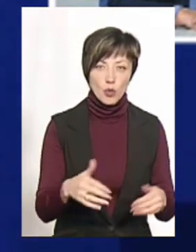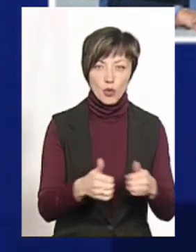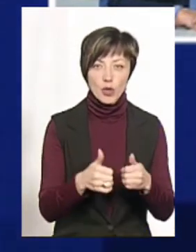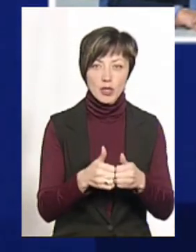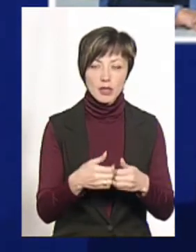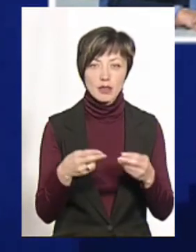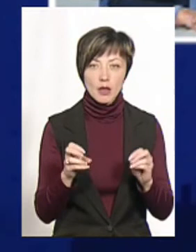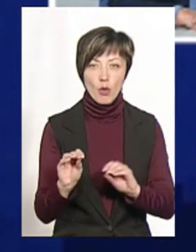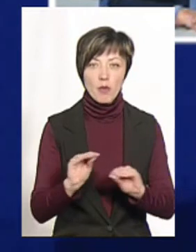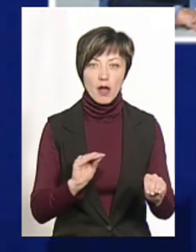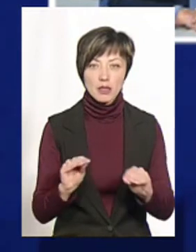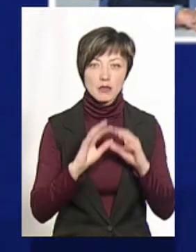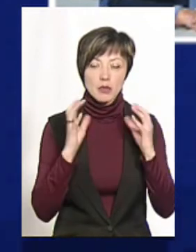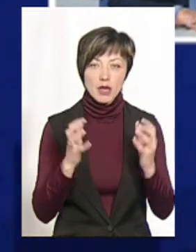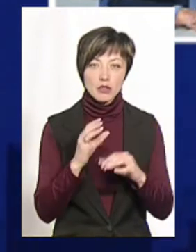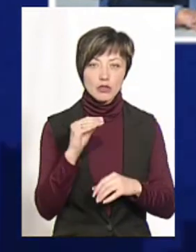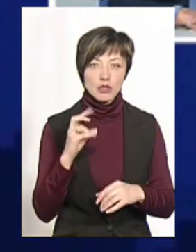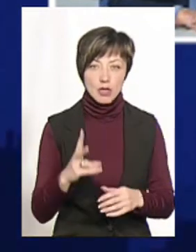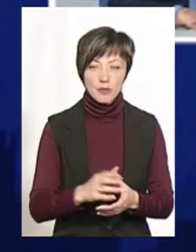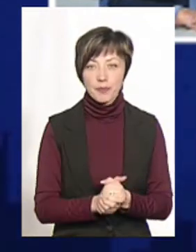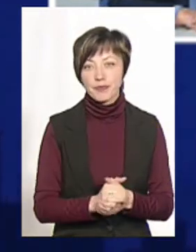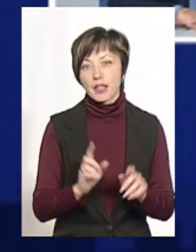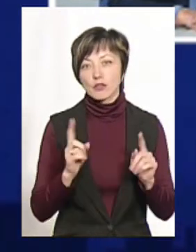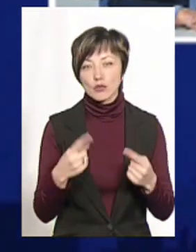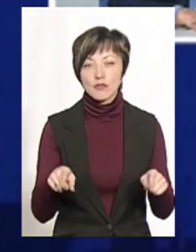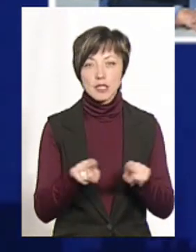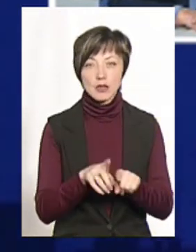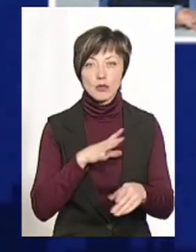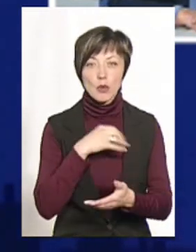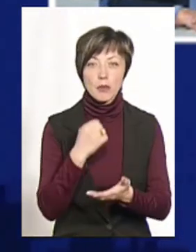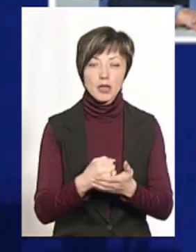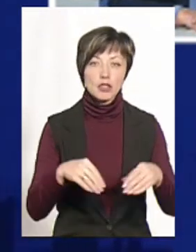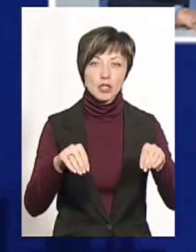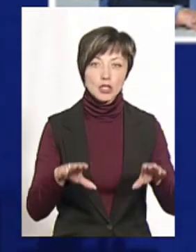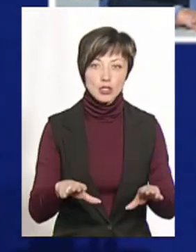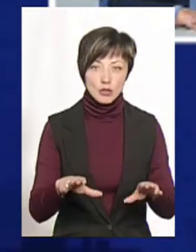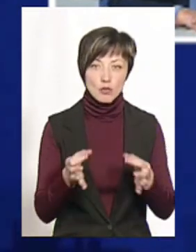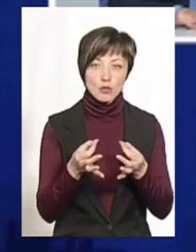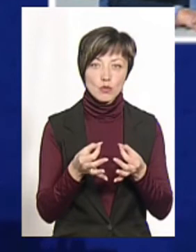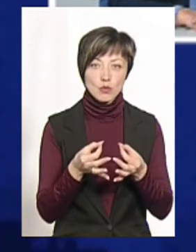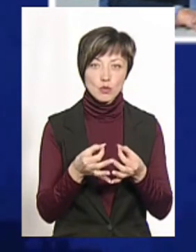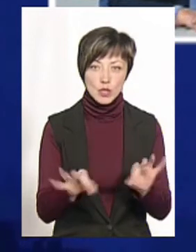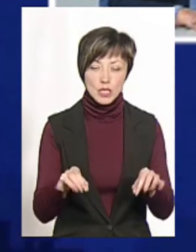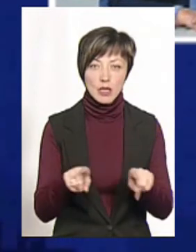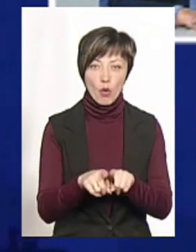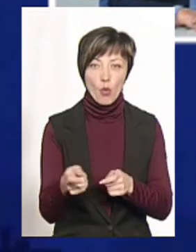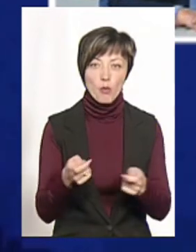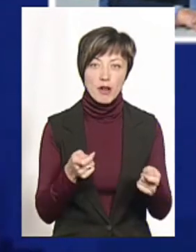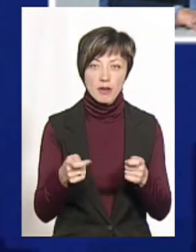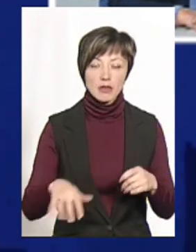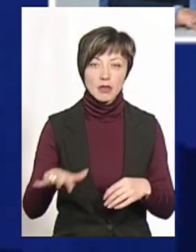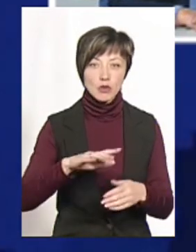де обладнання зберігалося ЖЕКу. От чому все ж таки було прийнято рішення впустити такого управителя